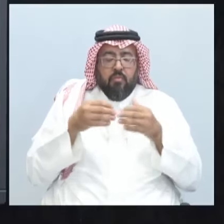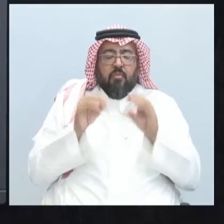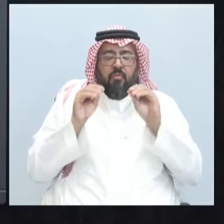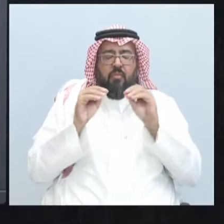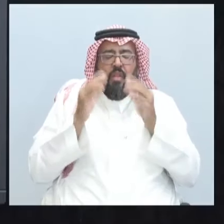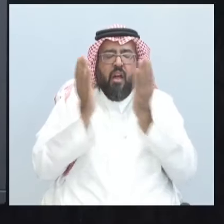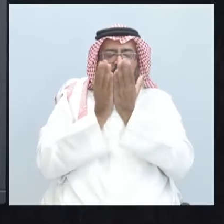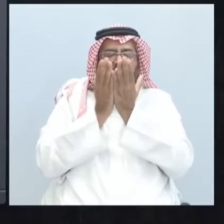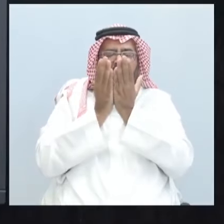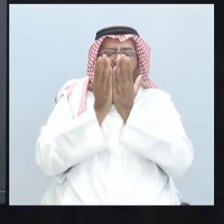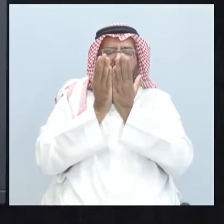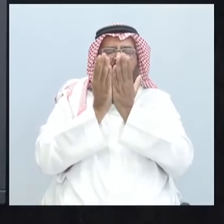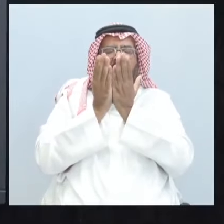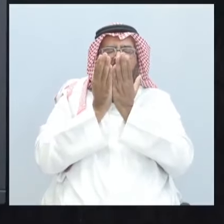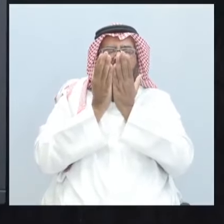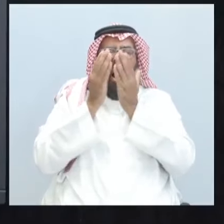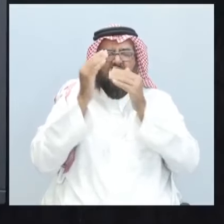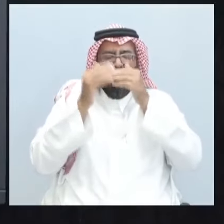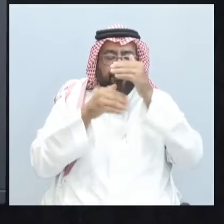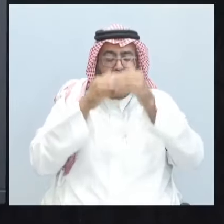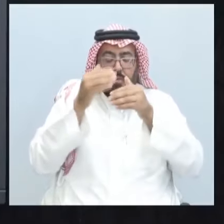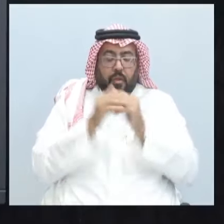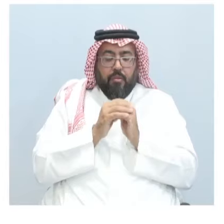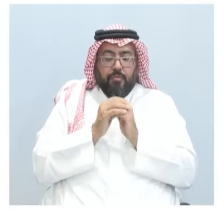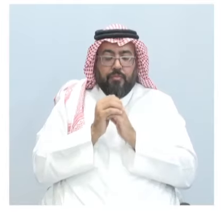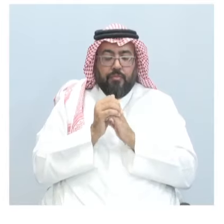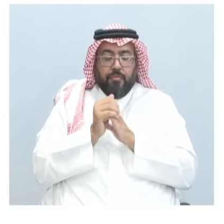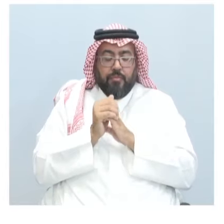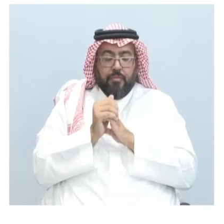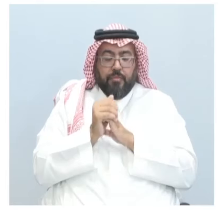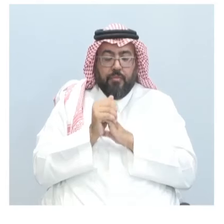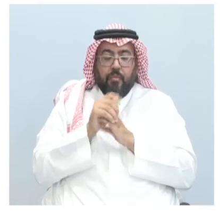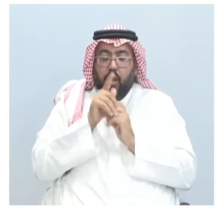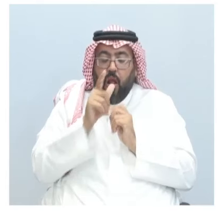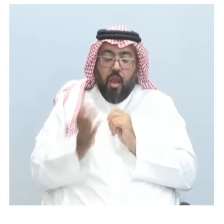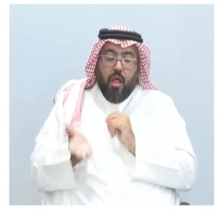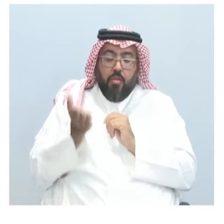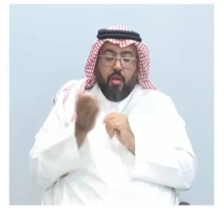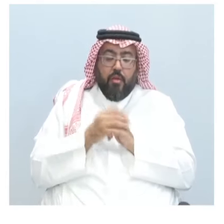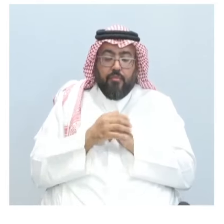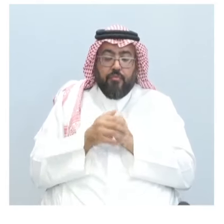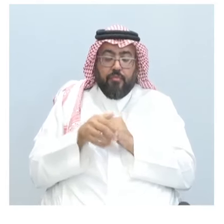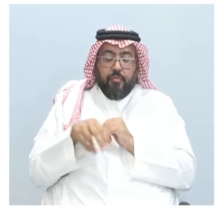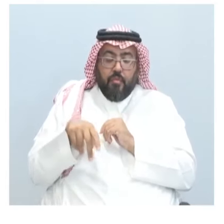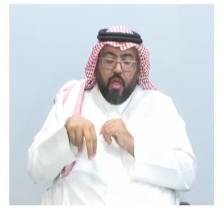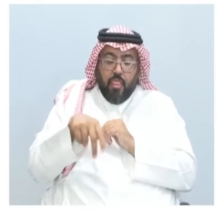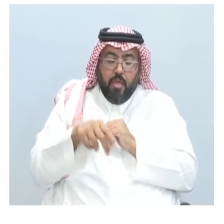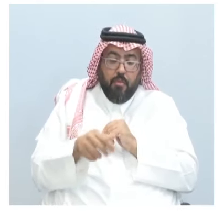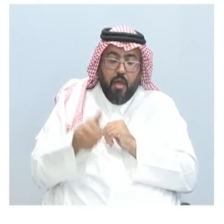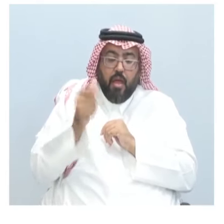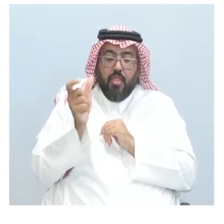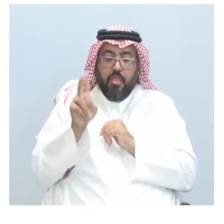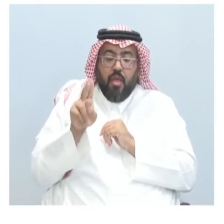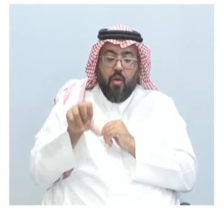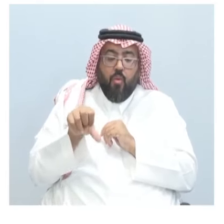تتمه ومازال لها تكمله قال الله سبحانه وتعالى اذهب